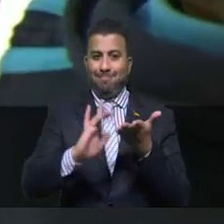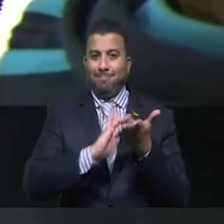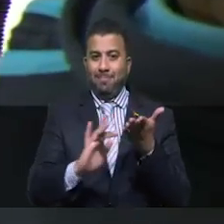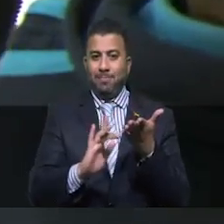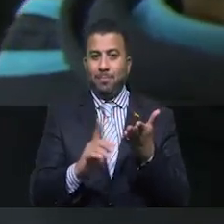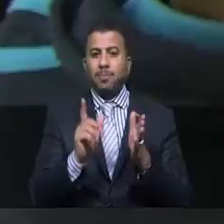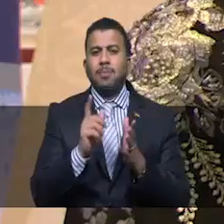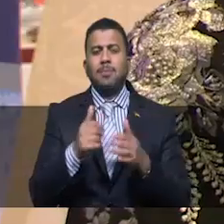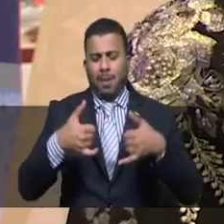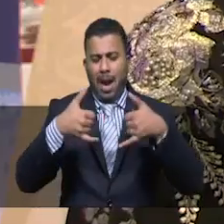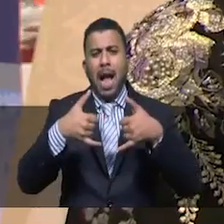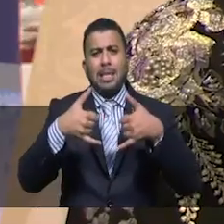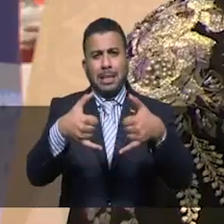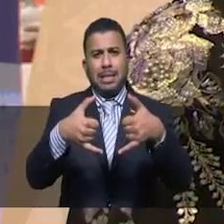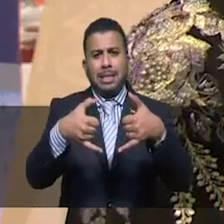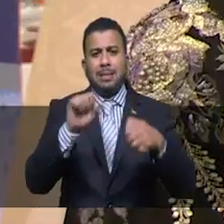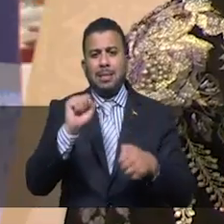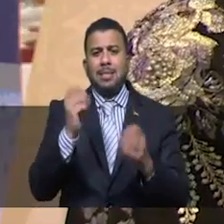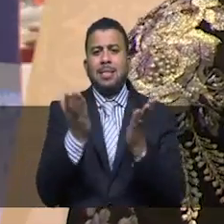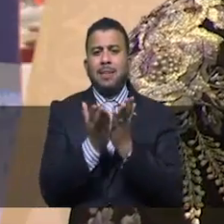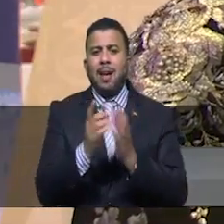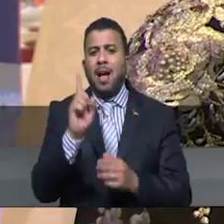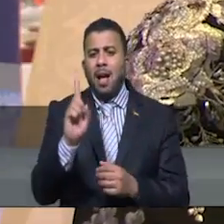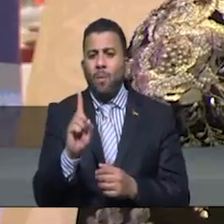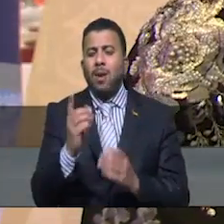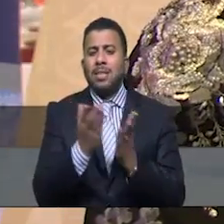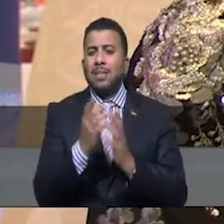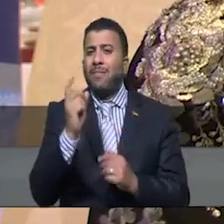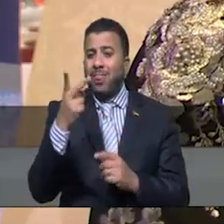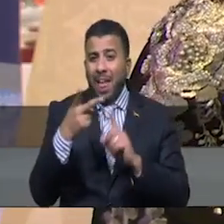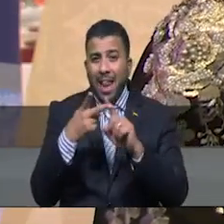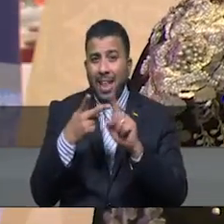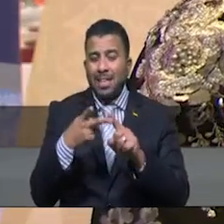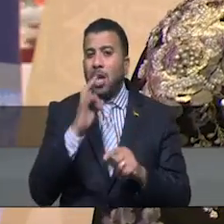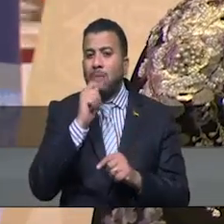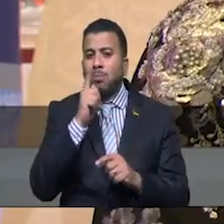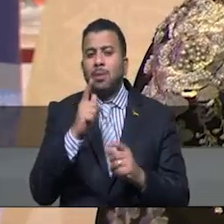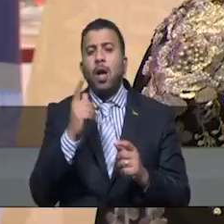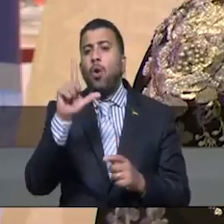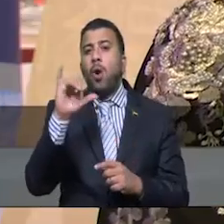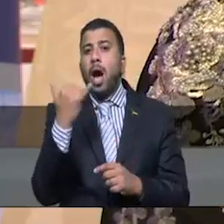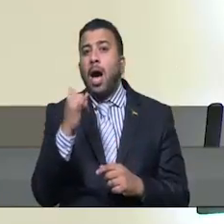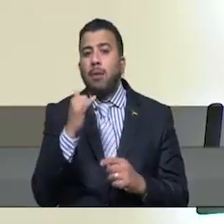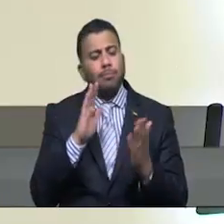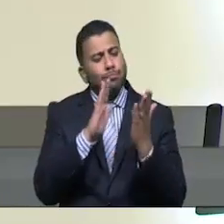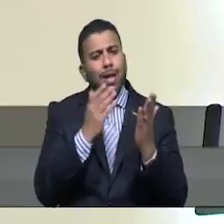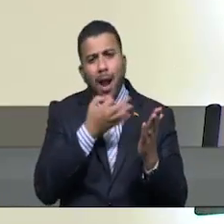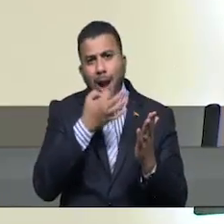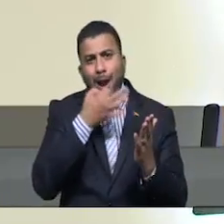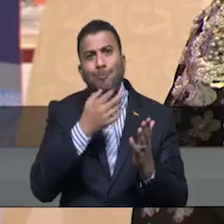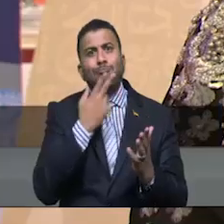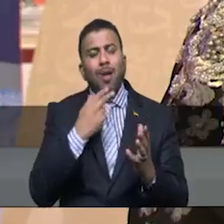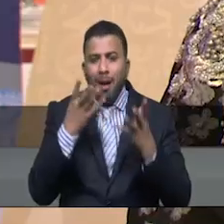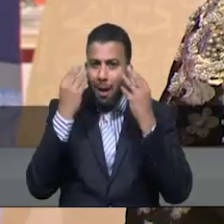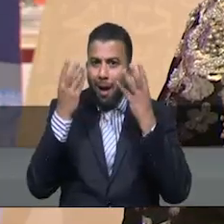مسابقة كأس لغتي وهي مسابقة لطلاب المرحلة التأسيسية الصف الثاني، الهدف منها هو تحدي اللغة العربية لطلاب إمارة الشارقة. الهدف